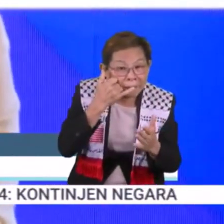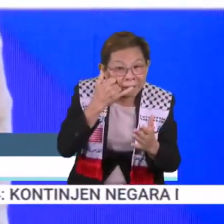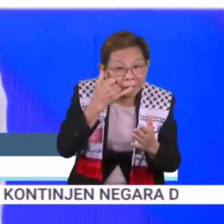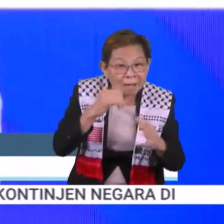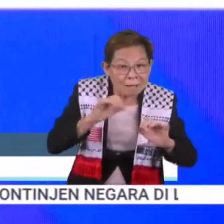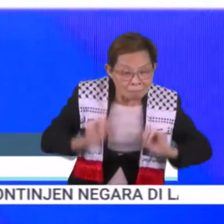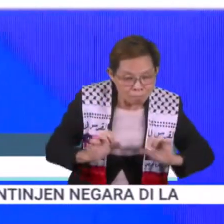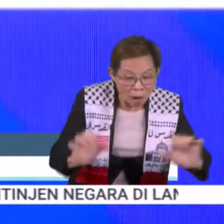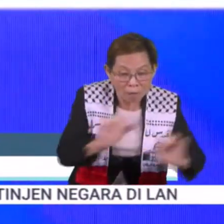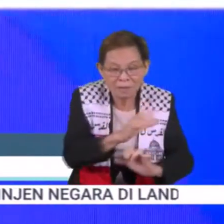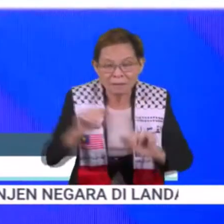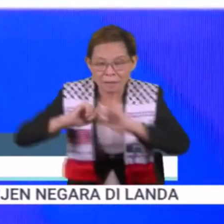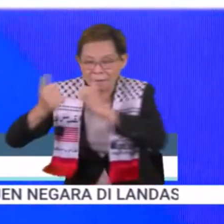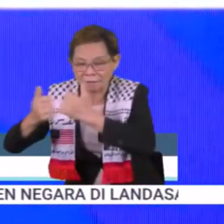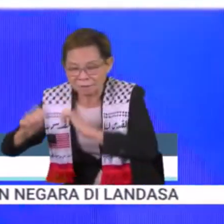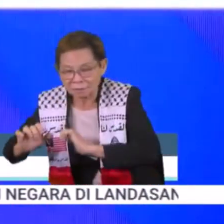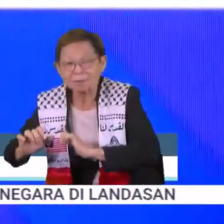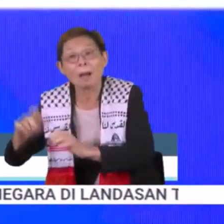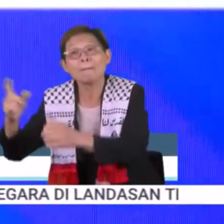berkaitan.